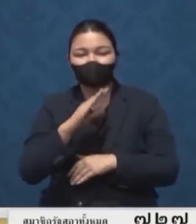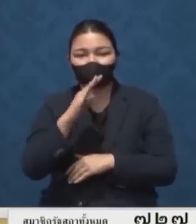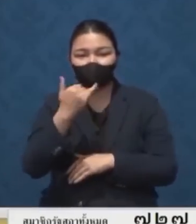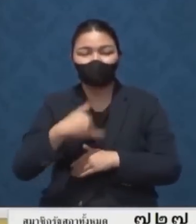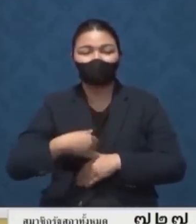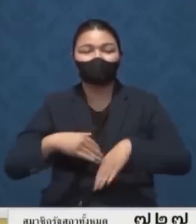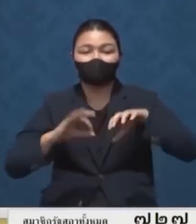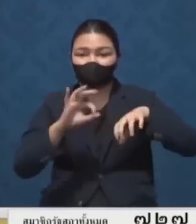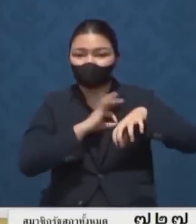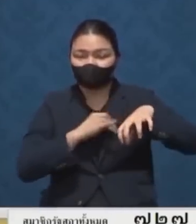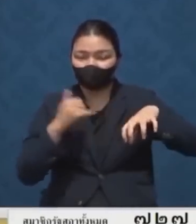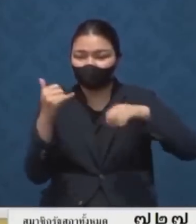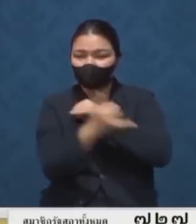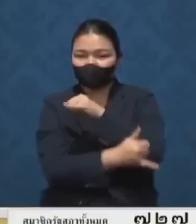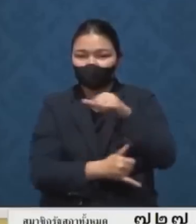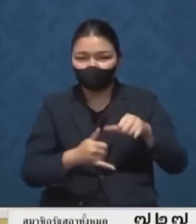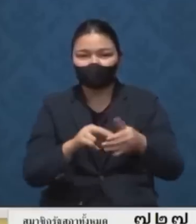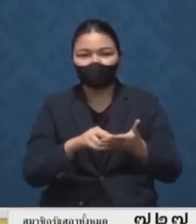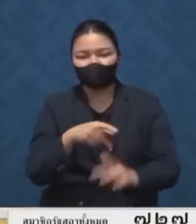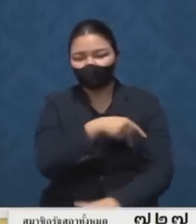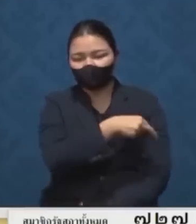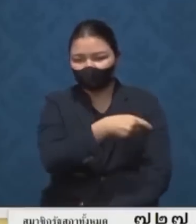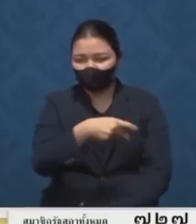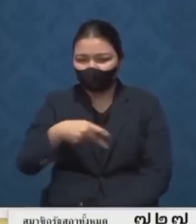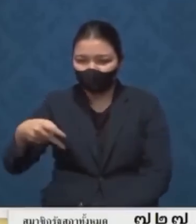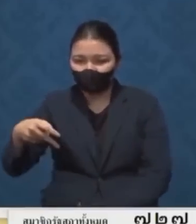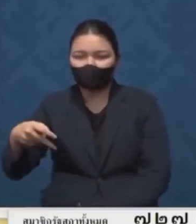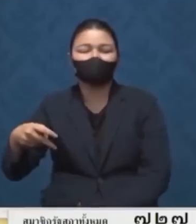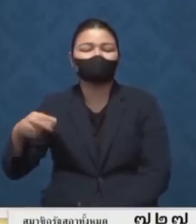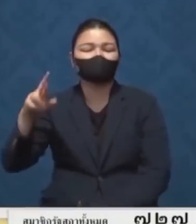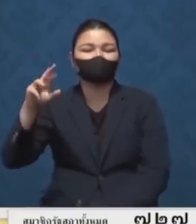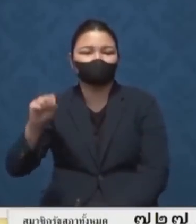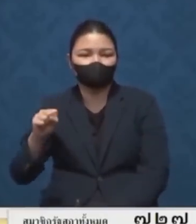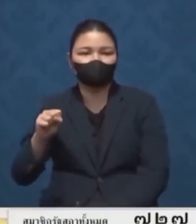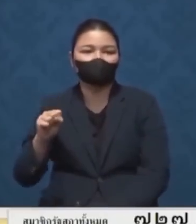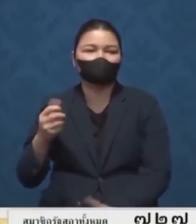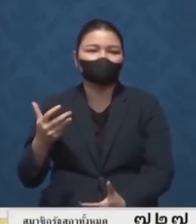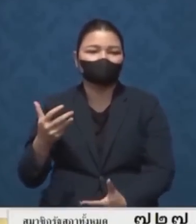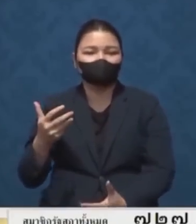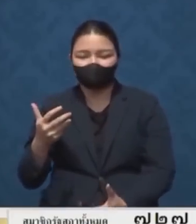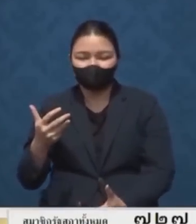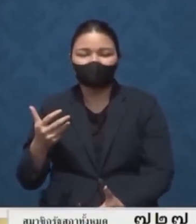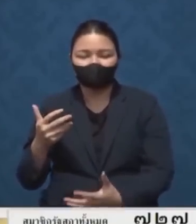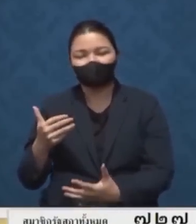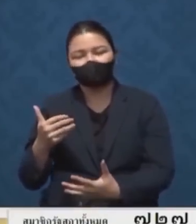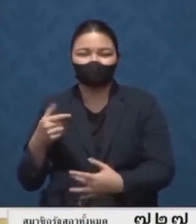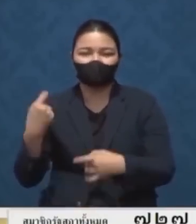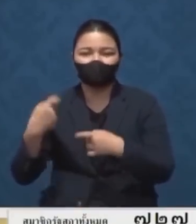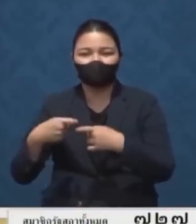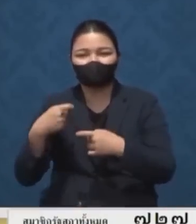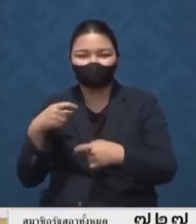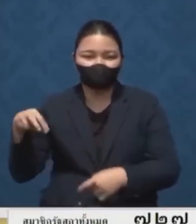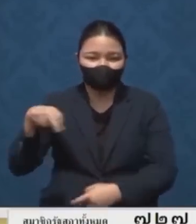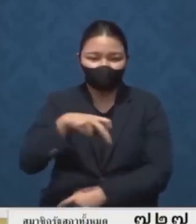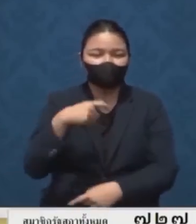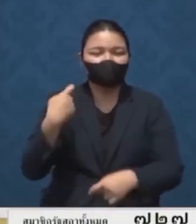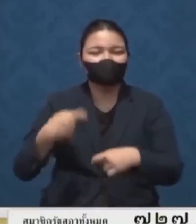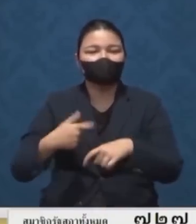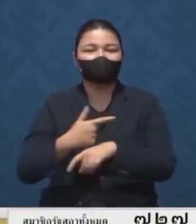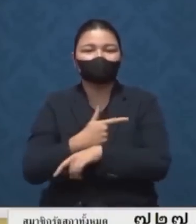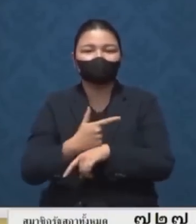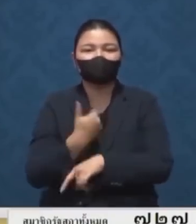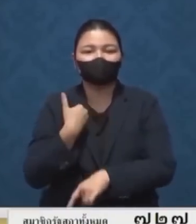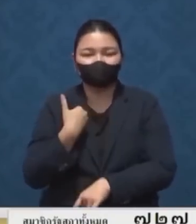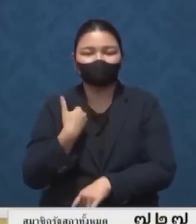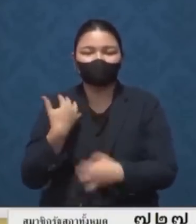ใช้เวลาเดินทางผมเข้าใจเรื่องนี้นะครับเพราะเข้าไปสำรวจดูอยู่บ่อยก็ให้โอกาสรอคอยหน่อยทำ